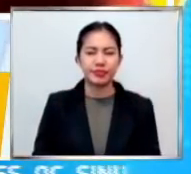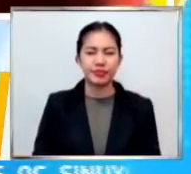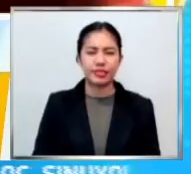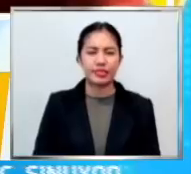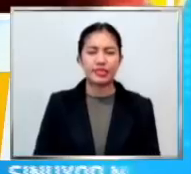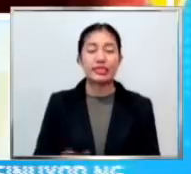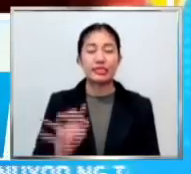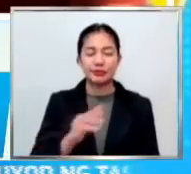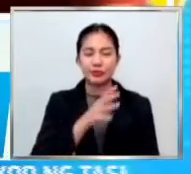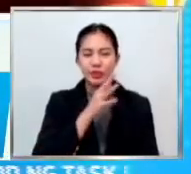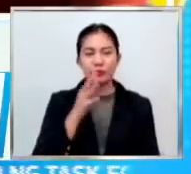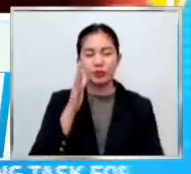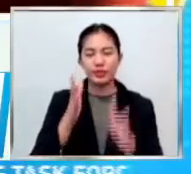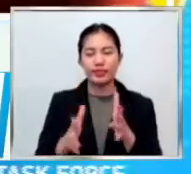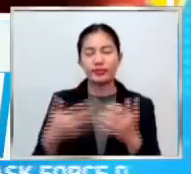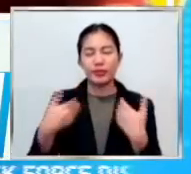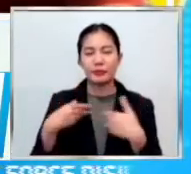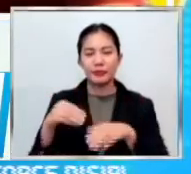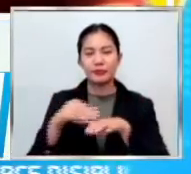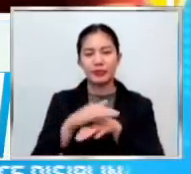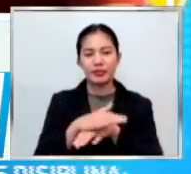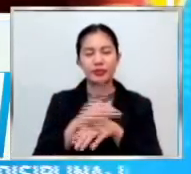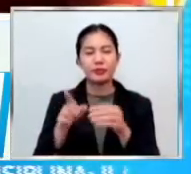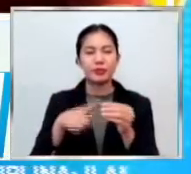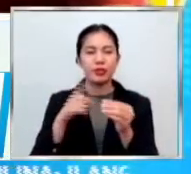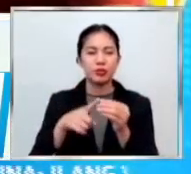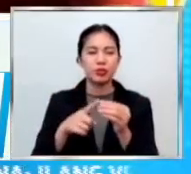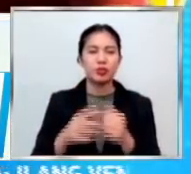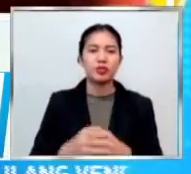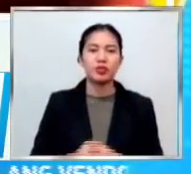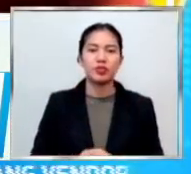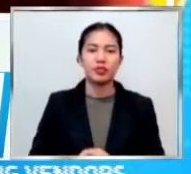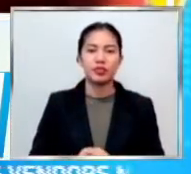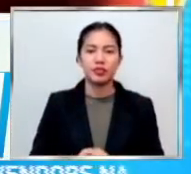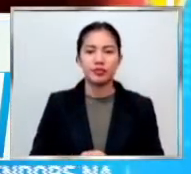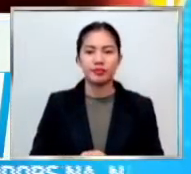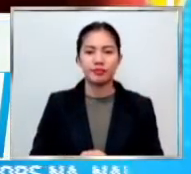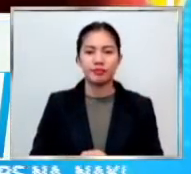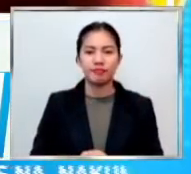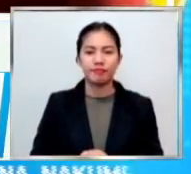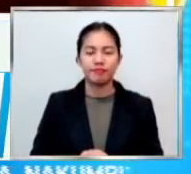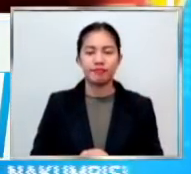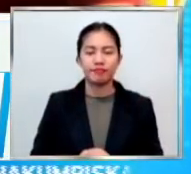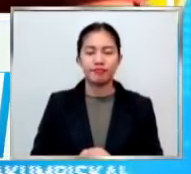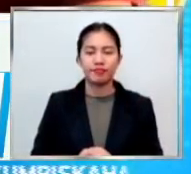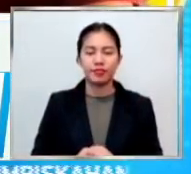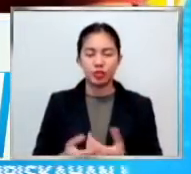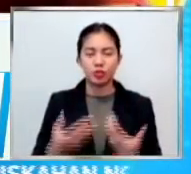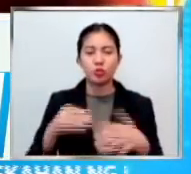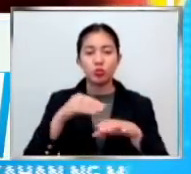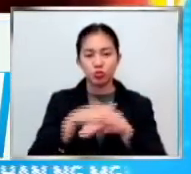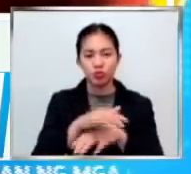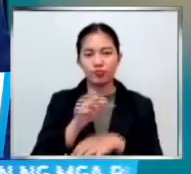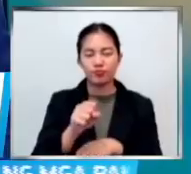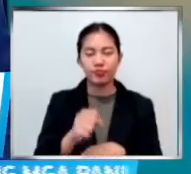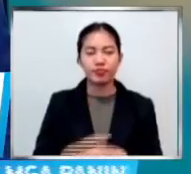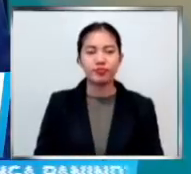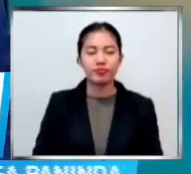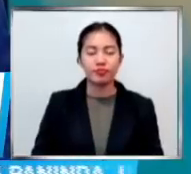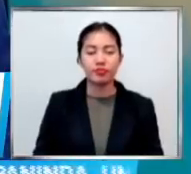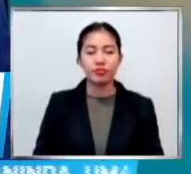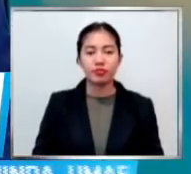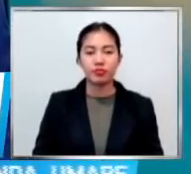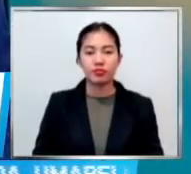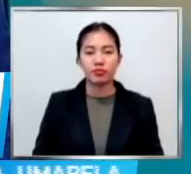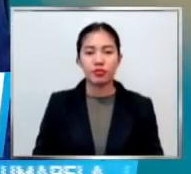ngayon dun sa imports tsaka dun sa kordo talagang apektado. Of course, hindi naman nila pwedeng ipasa kaagad-agad